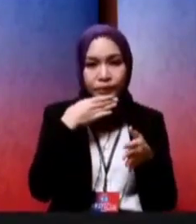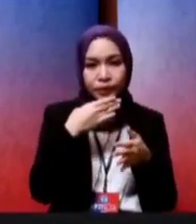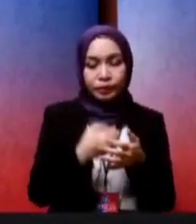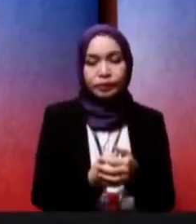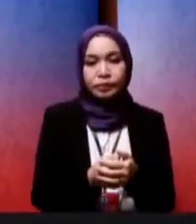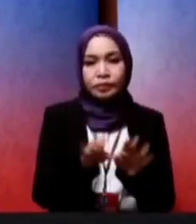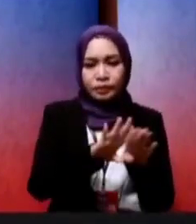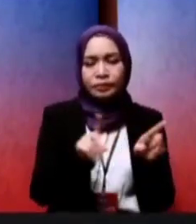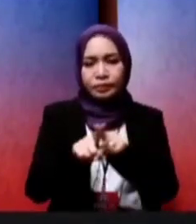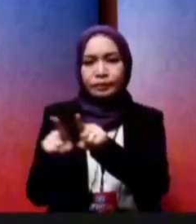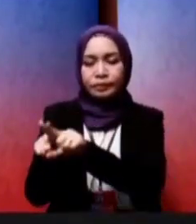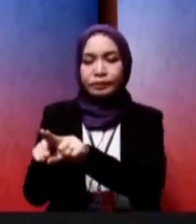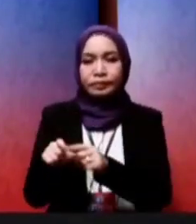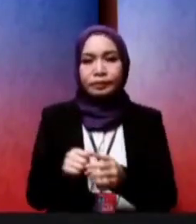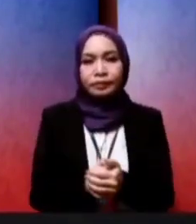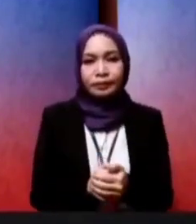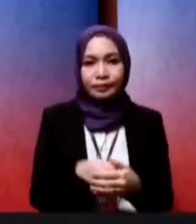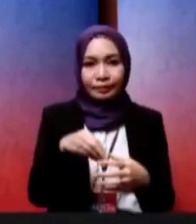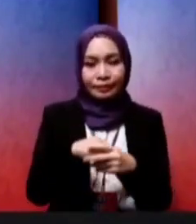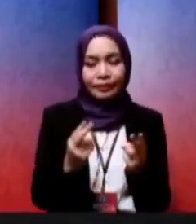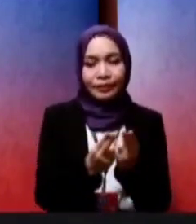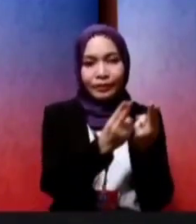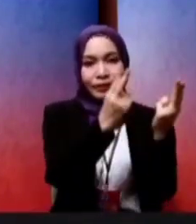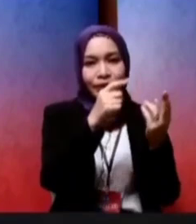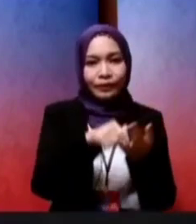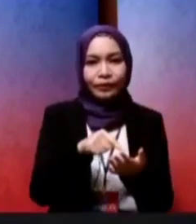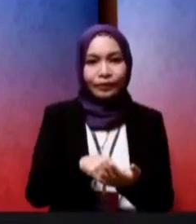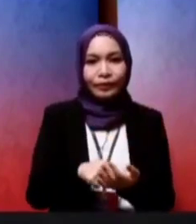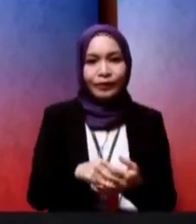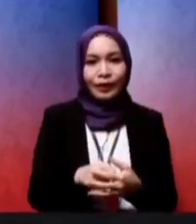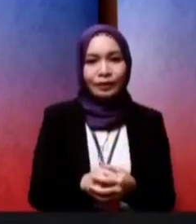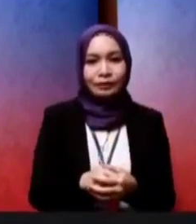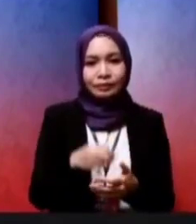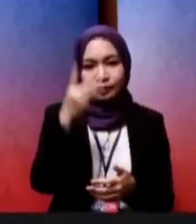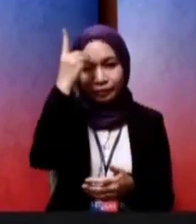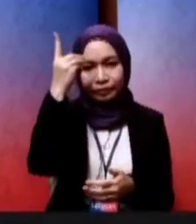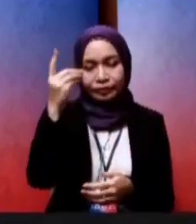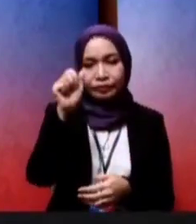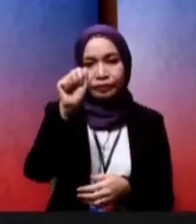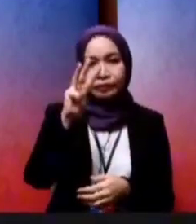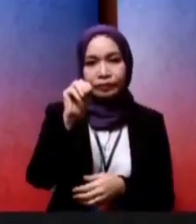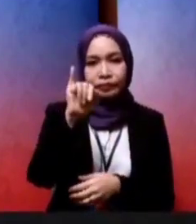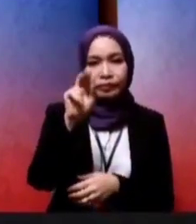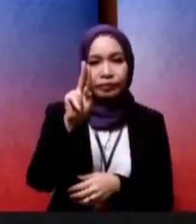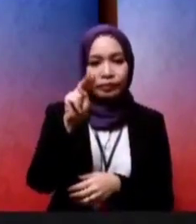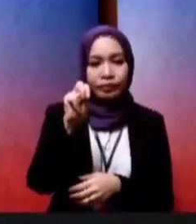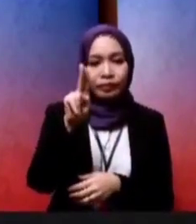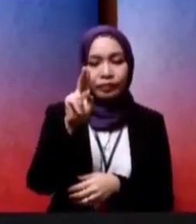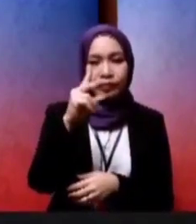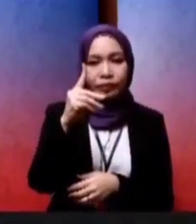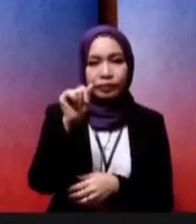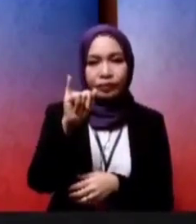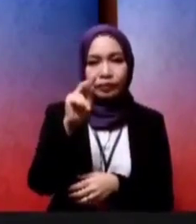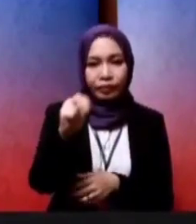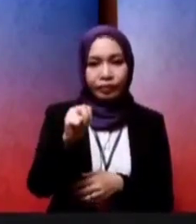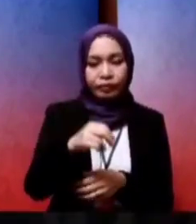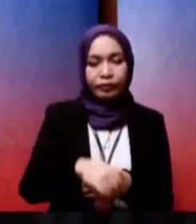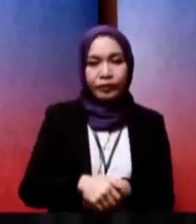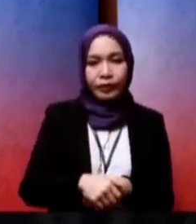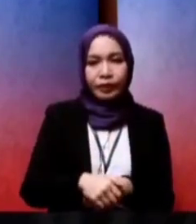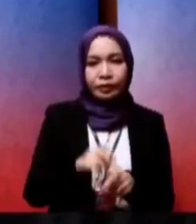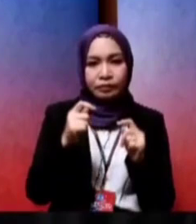presiden yaah sana seorang Datuk Seri Aminuddin telah bersetuju untuk memulakan pembudayaan